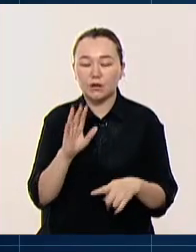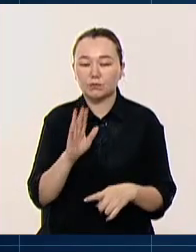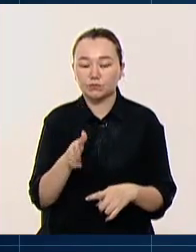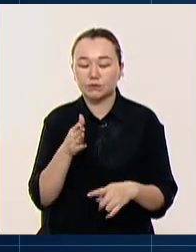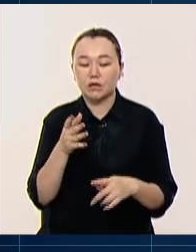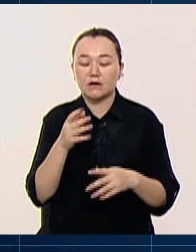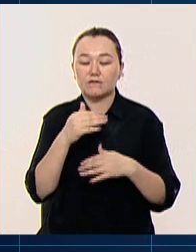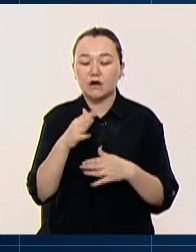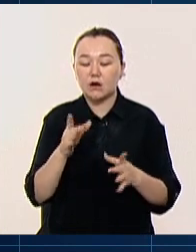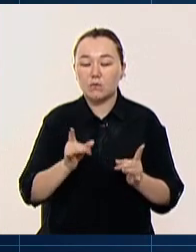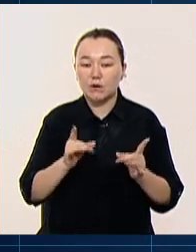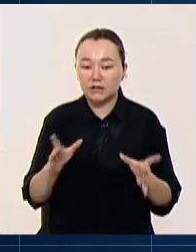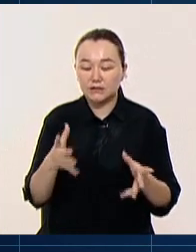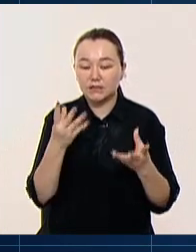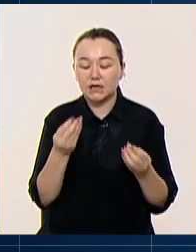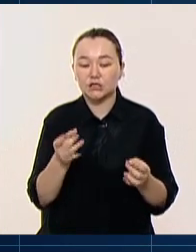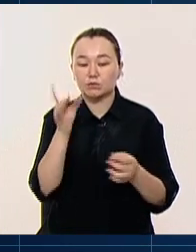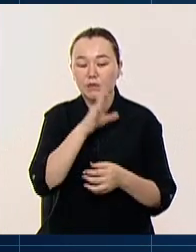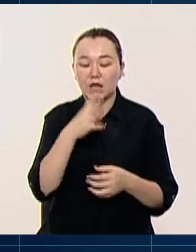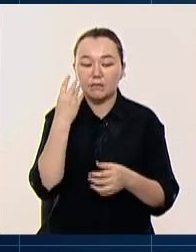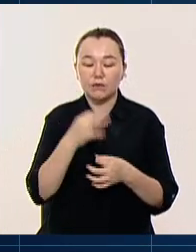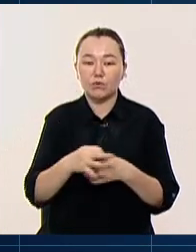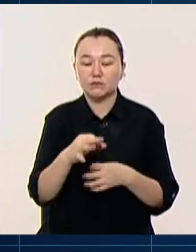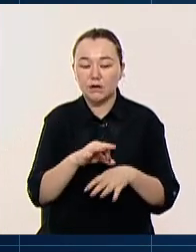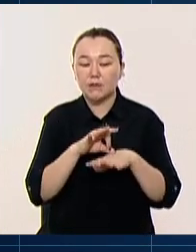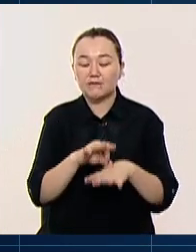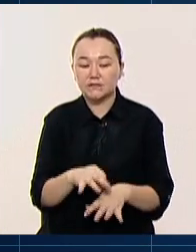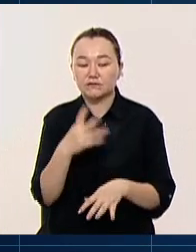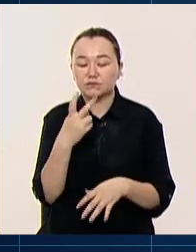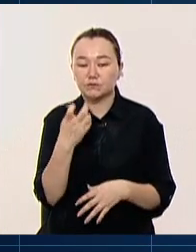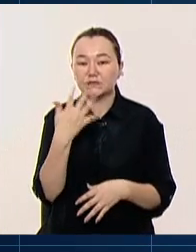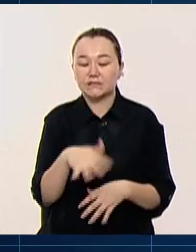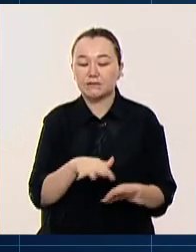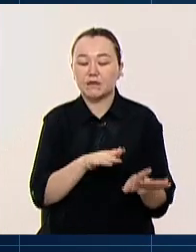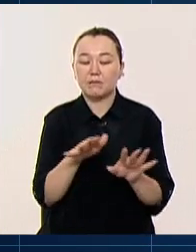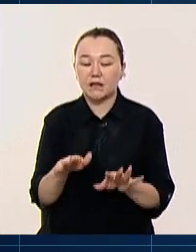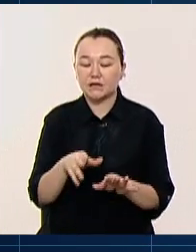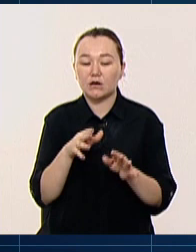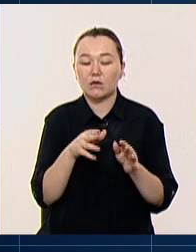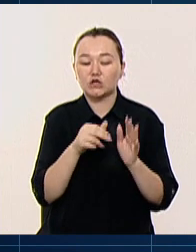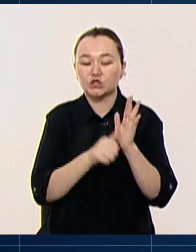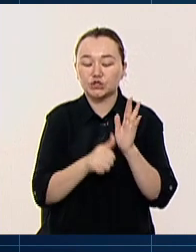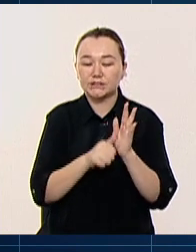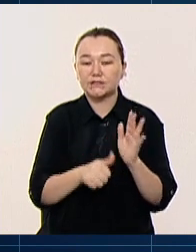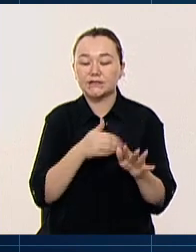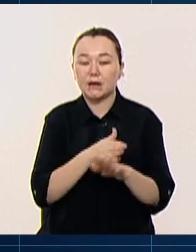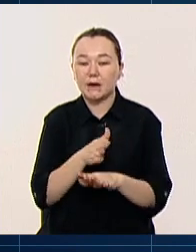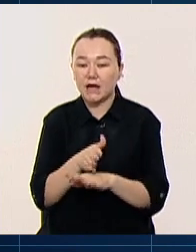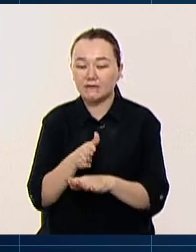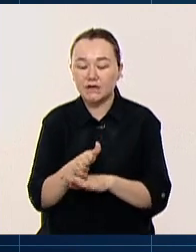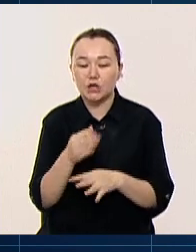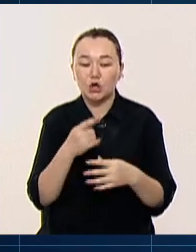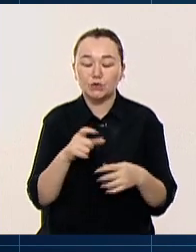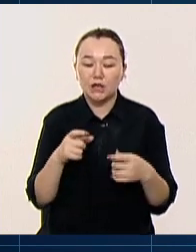В рамках празднования Дня Республики в Алматинской области провели около 250 мероприятий по 60 направлениям. Для